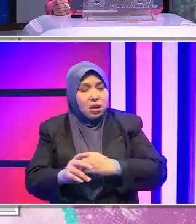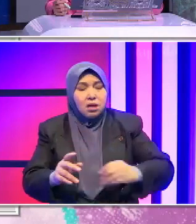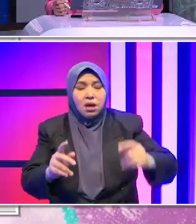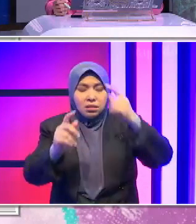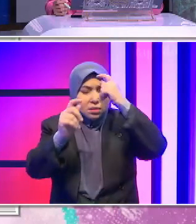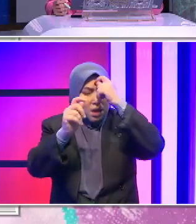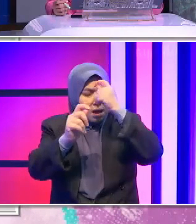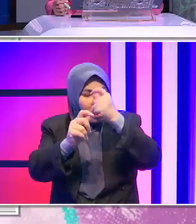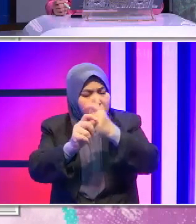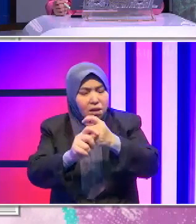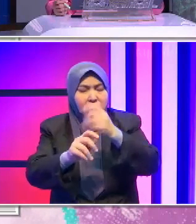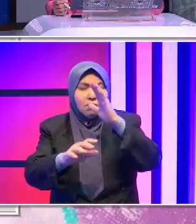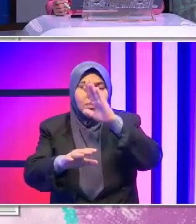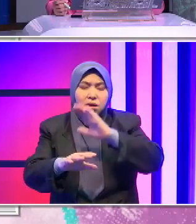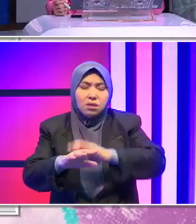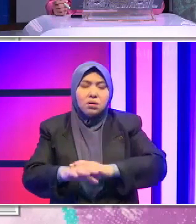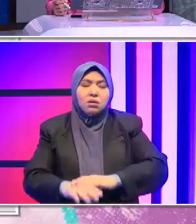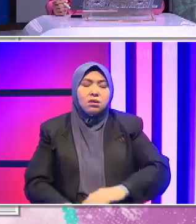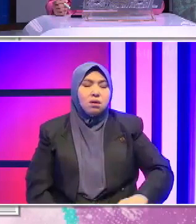وكانوا لنا